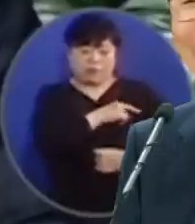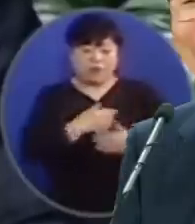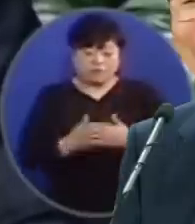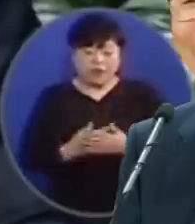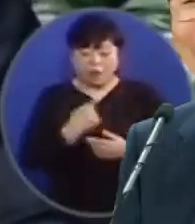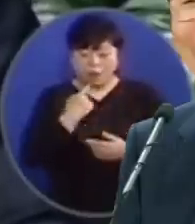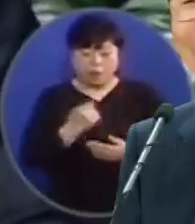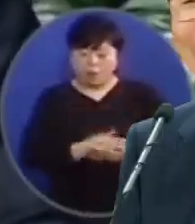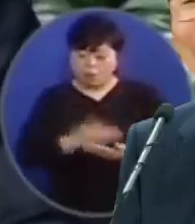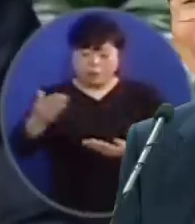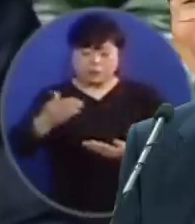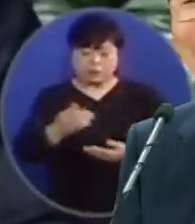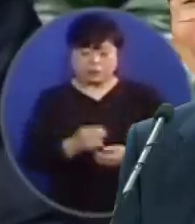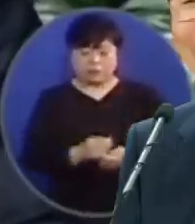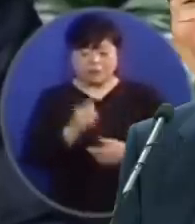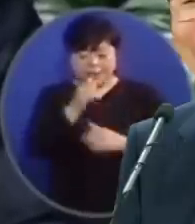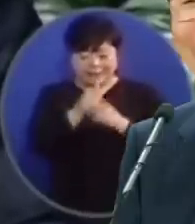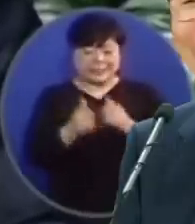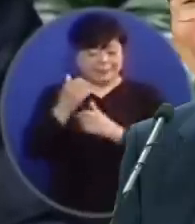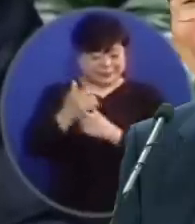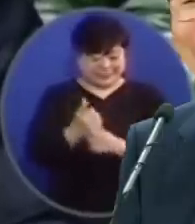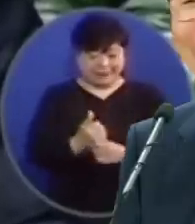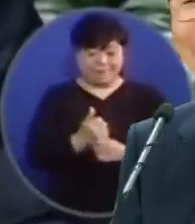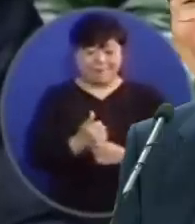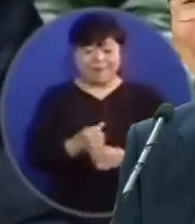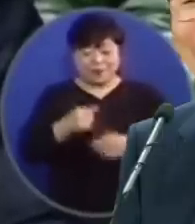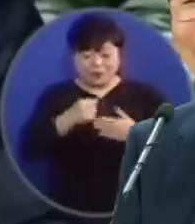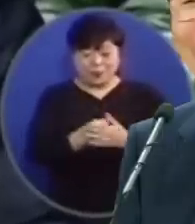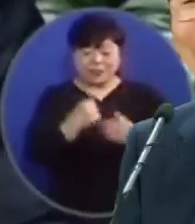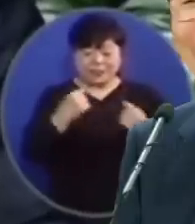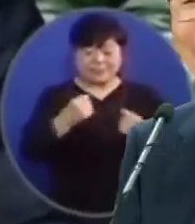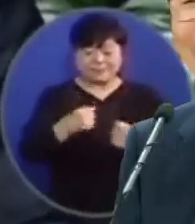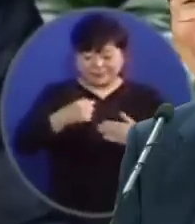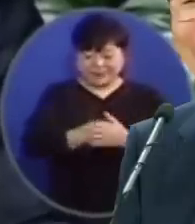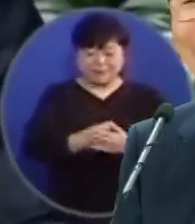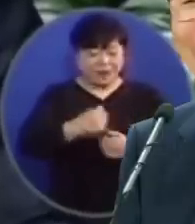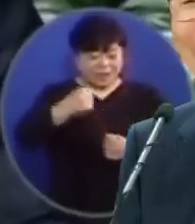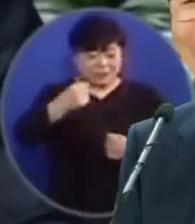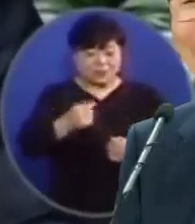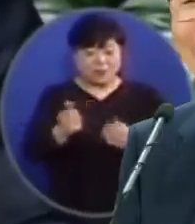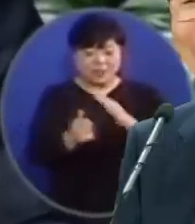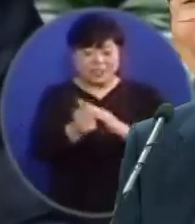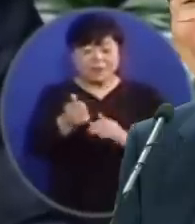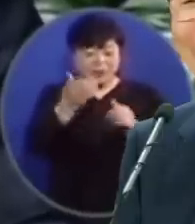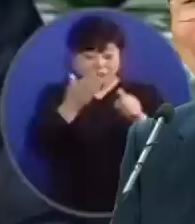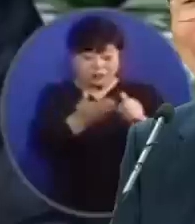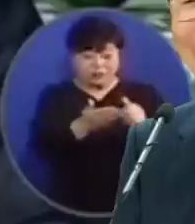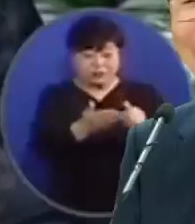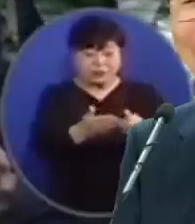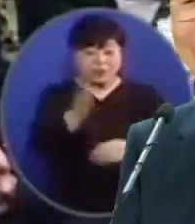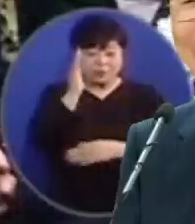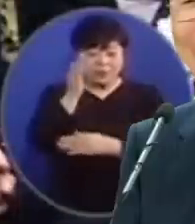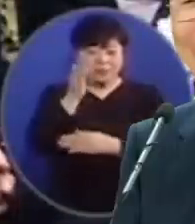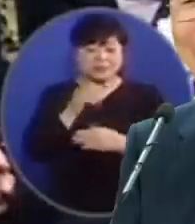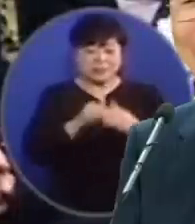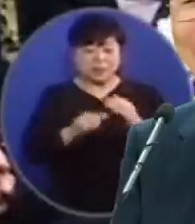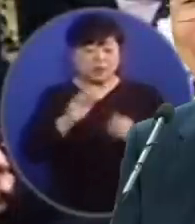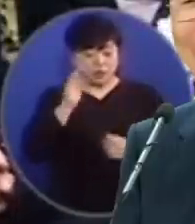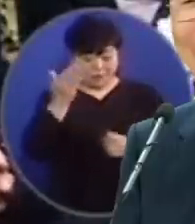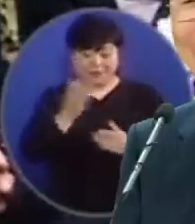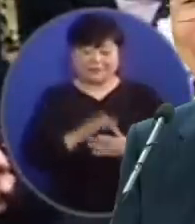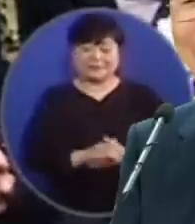불안과 공포에서 해방되어 하나님을 의지하고 용기와 담력을 가지고 희망을 주는 메신저가 되어야 되는